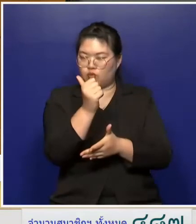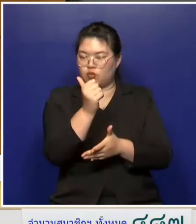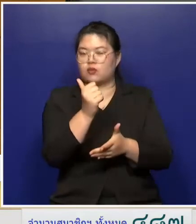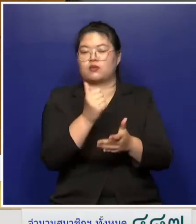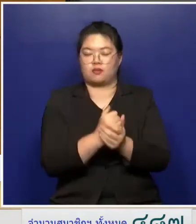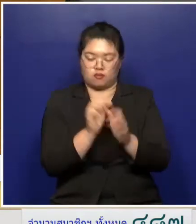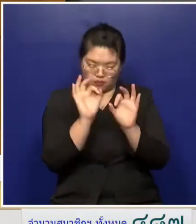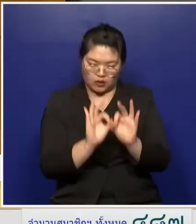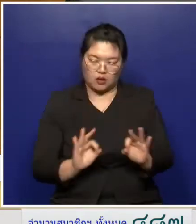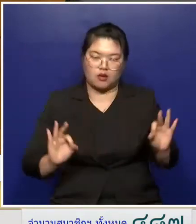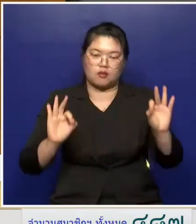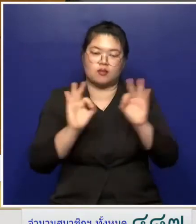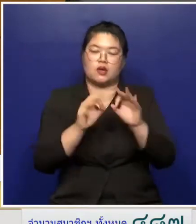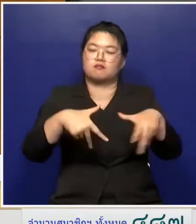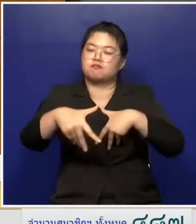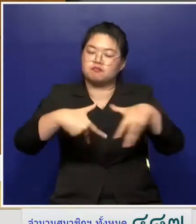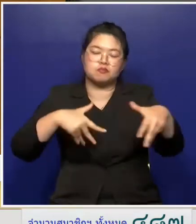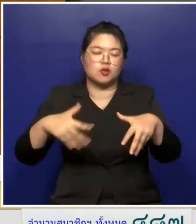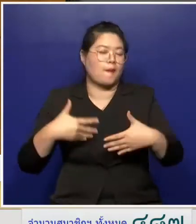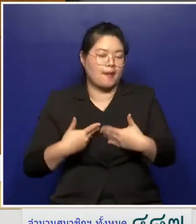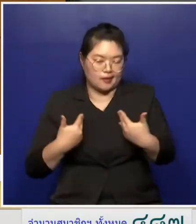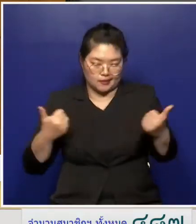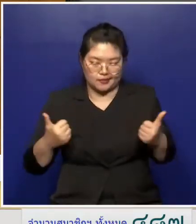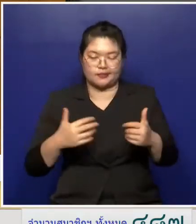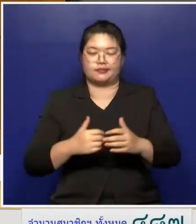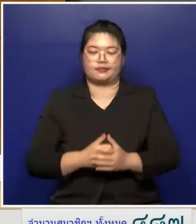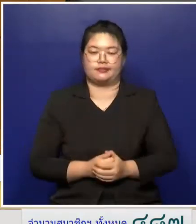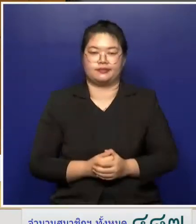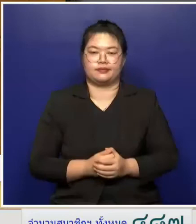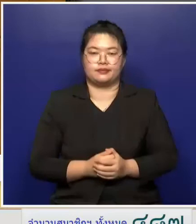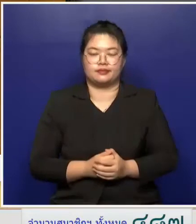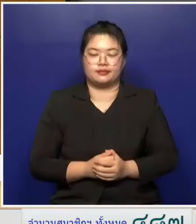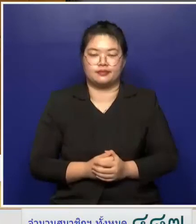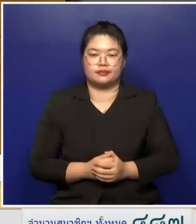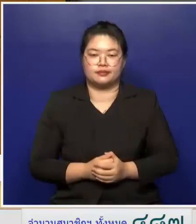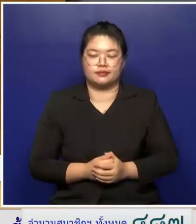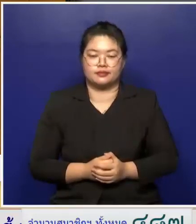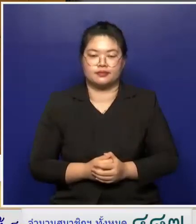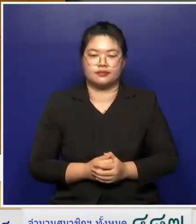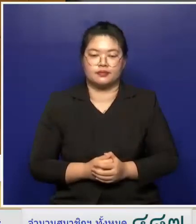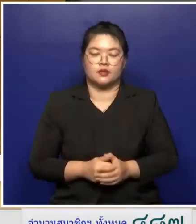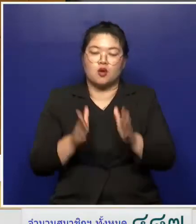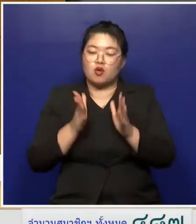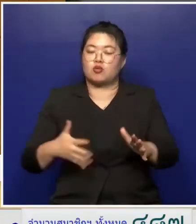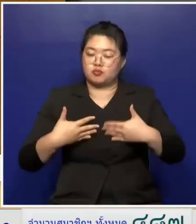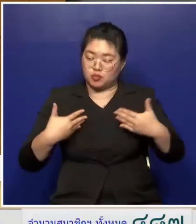รนึครับก็คือ...เรื่องของคนมคามสุขกั